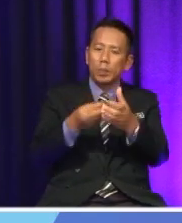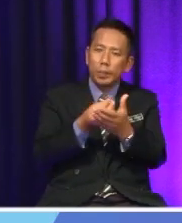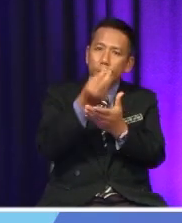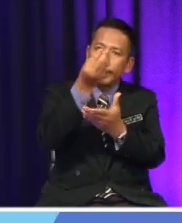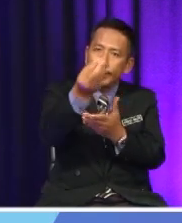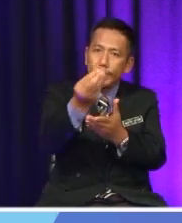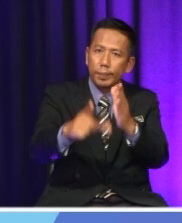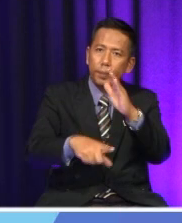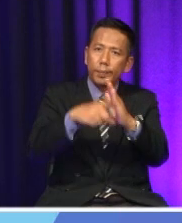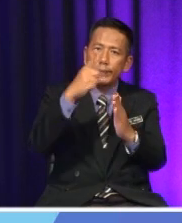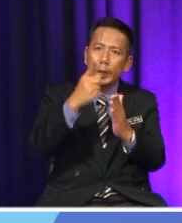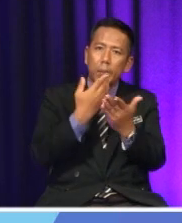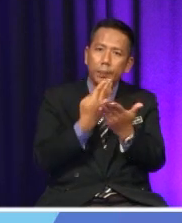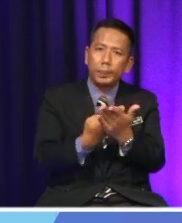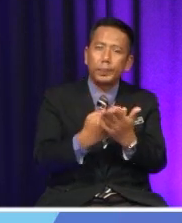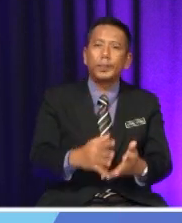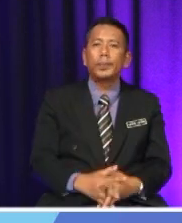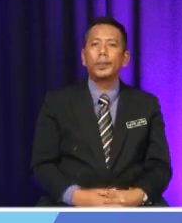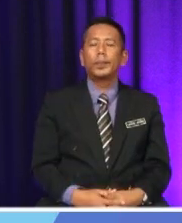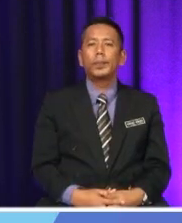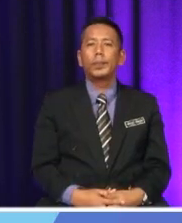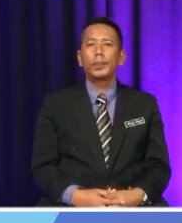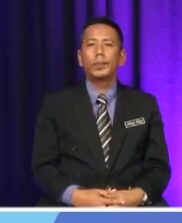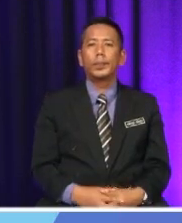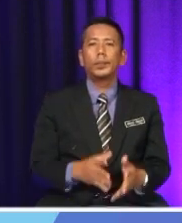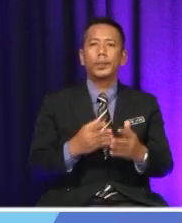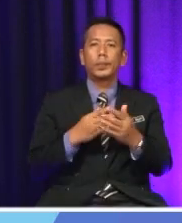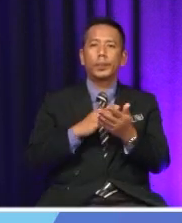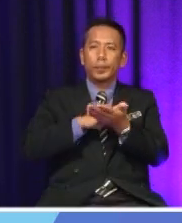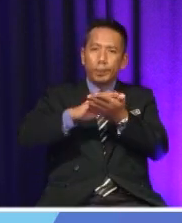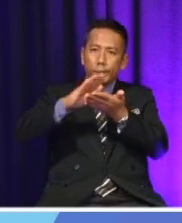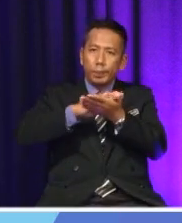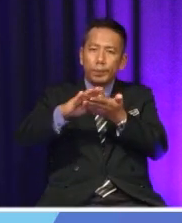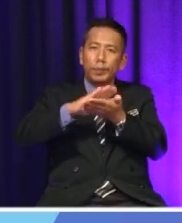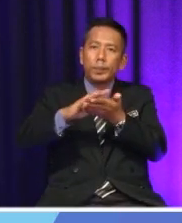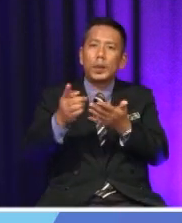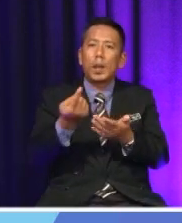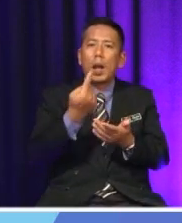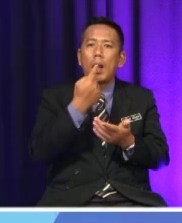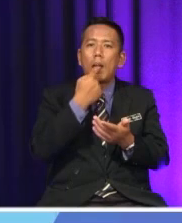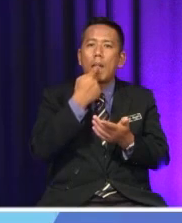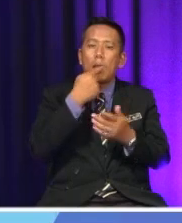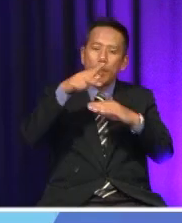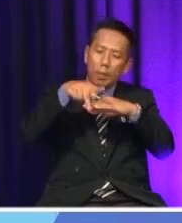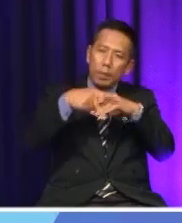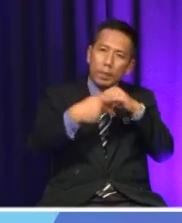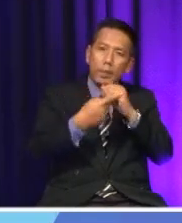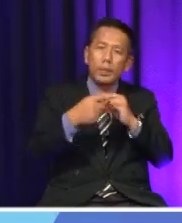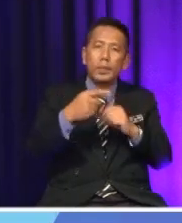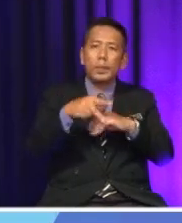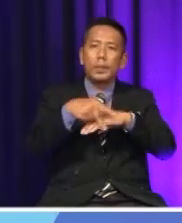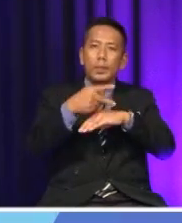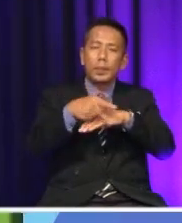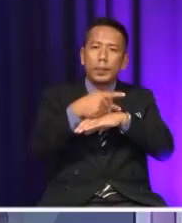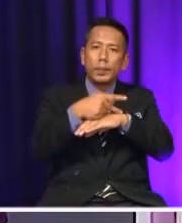emas mengunyah Oke seterusnya kita perlu membersihkan mulut warga emas memakaikan gigi palsu dan